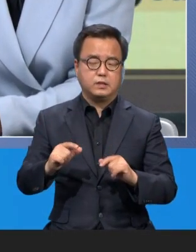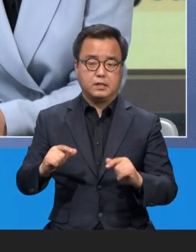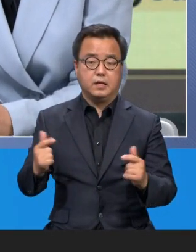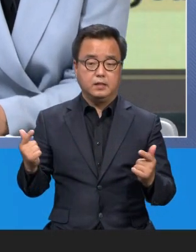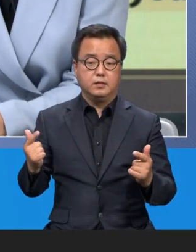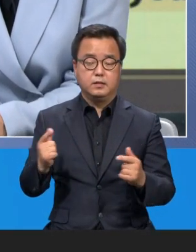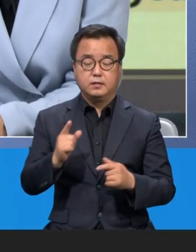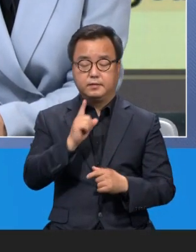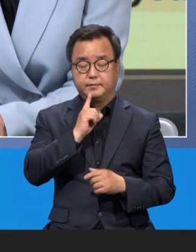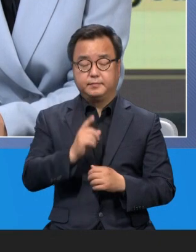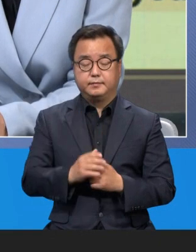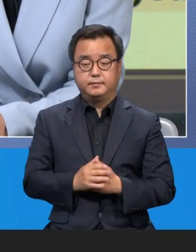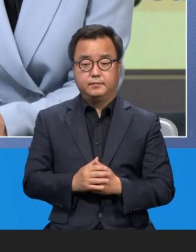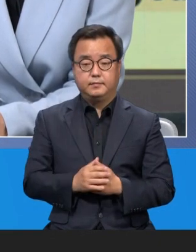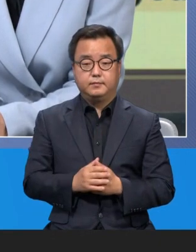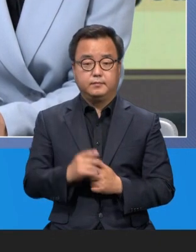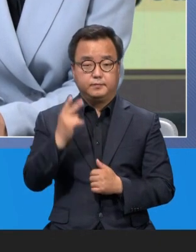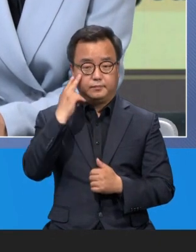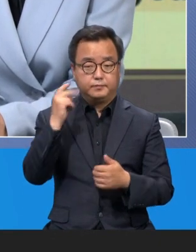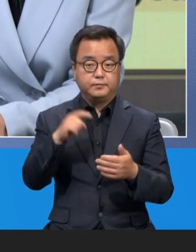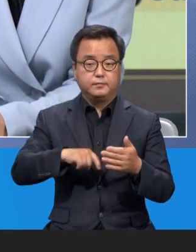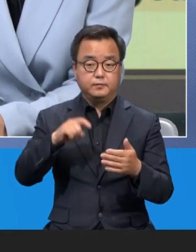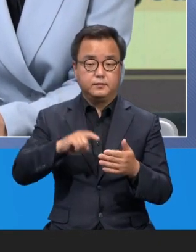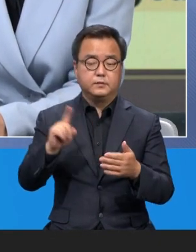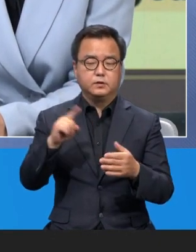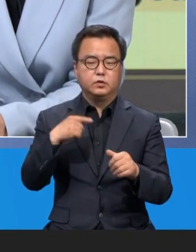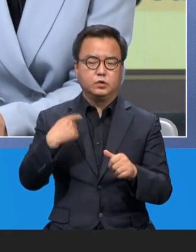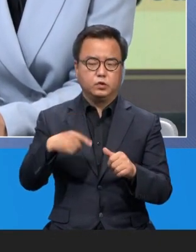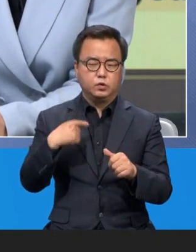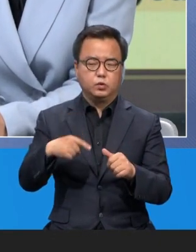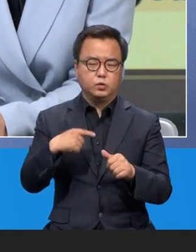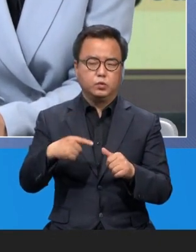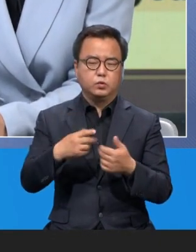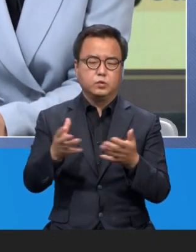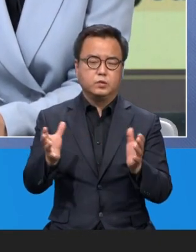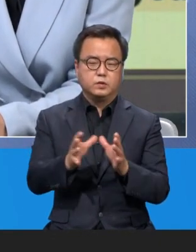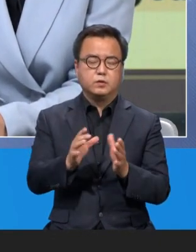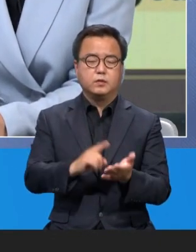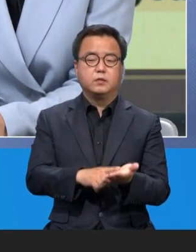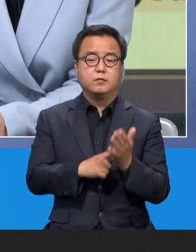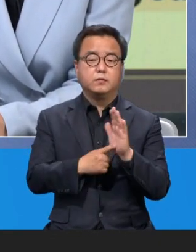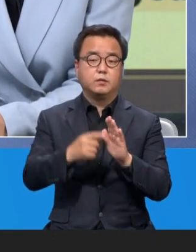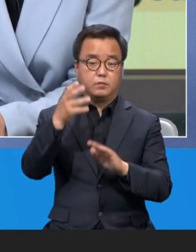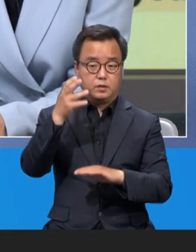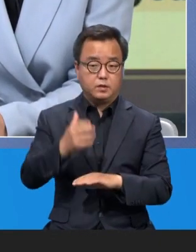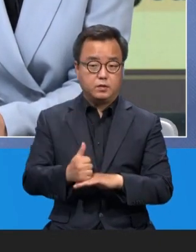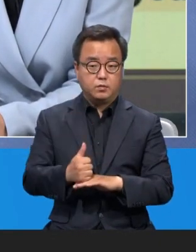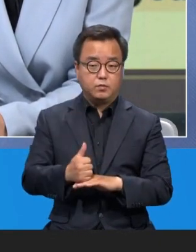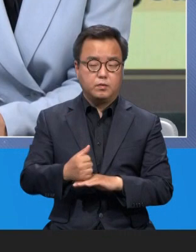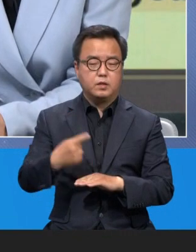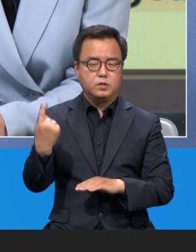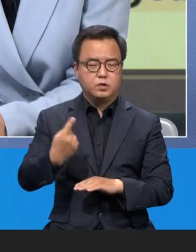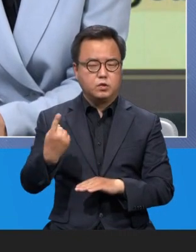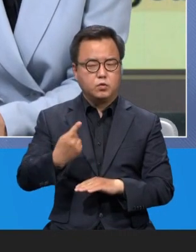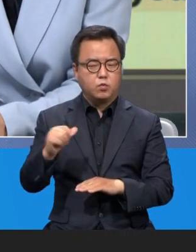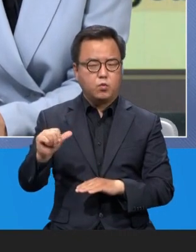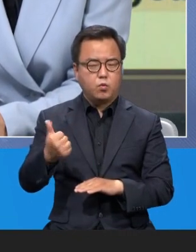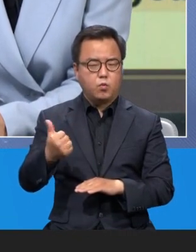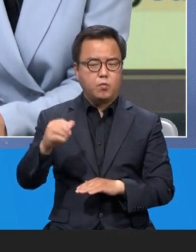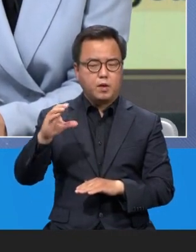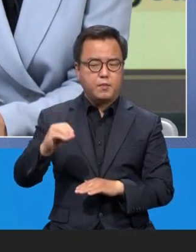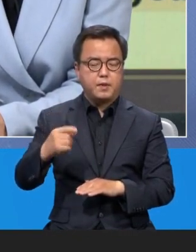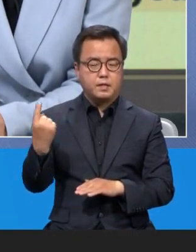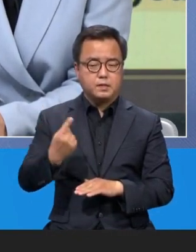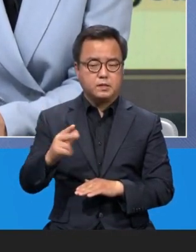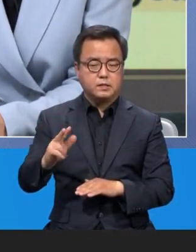보고가 나왔는데요 이게 미국 내 한 교육 컨소시엄의 발표한 이 보고서에 따르면 요 1500만 에서 1,700만 명의